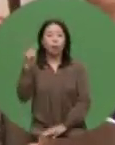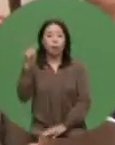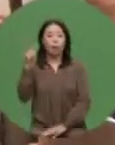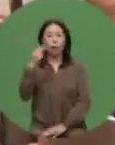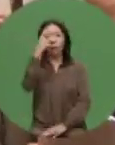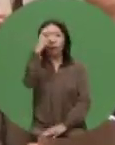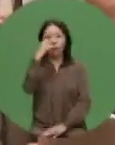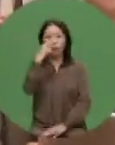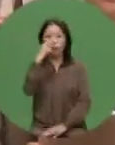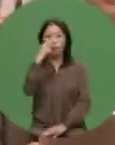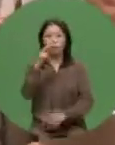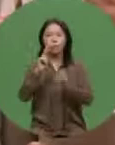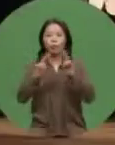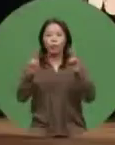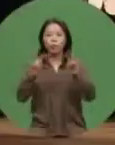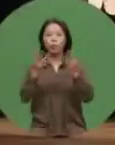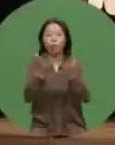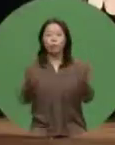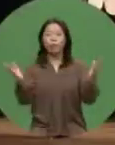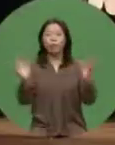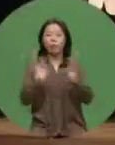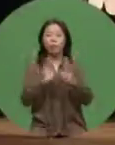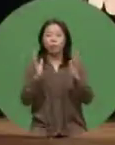団として舞台に登場。